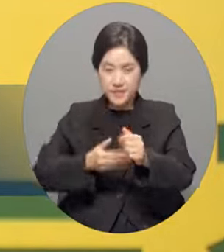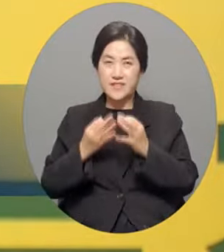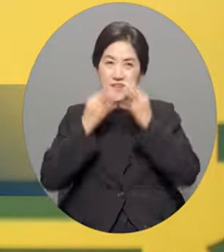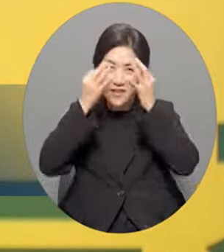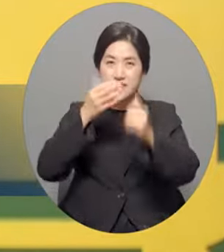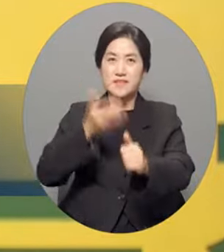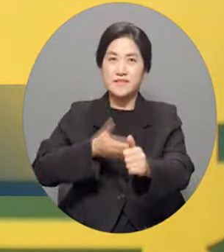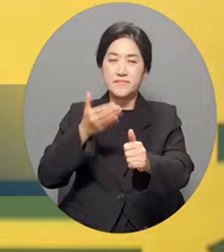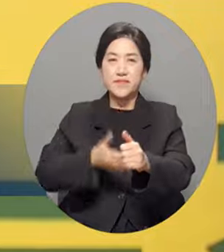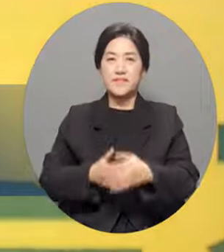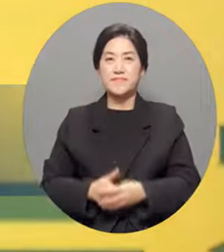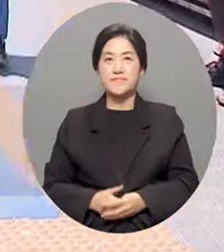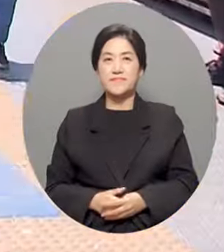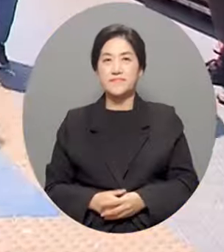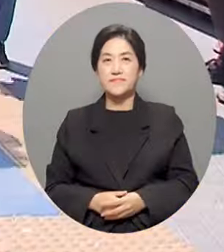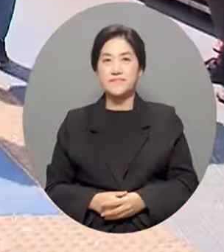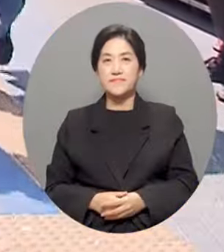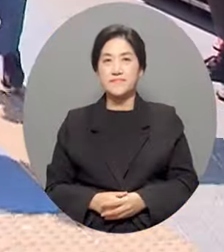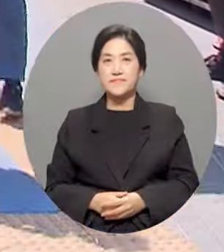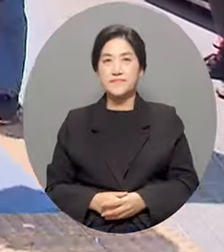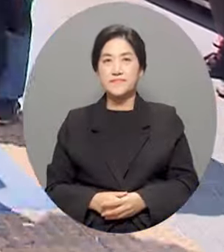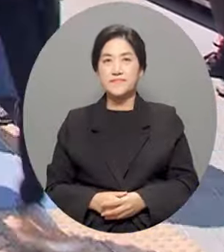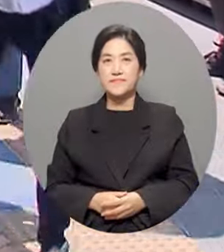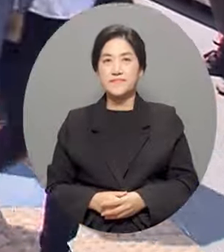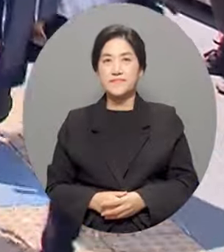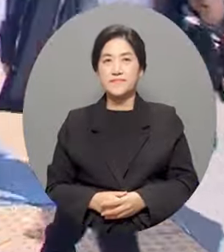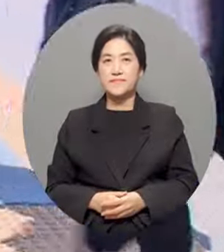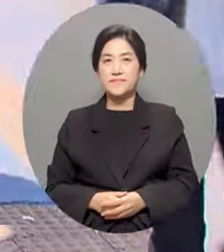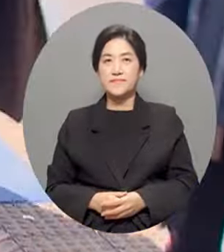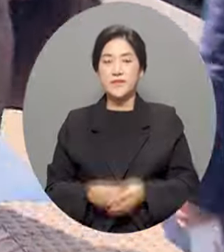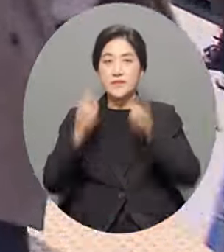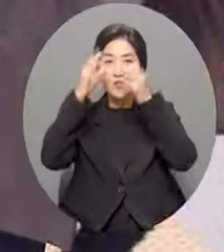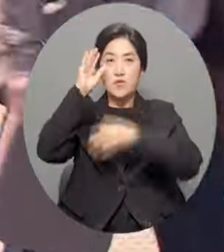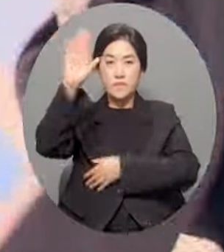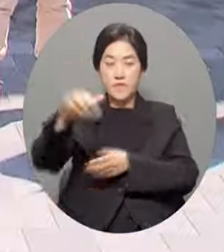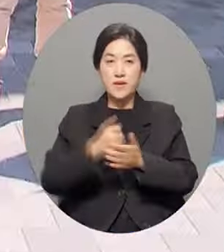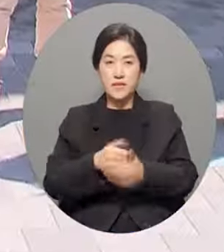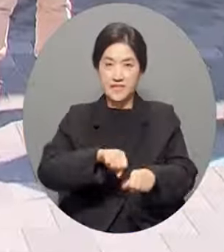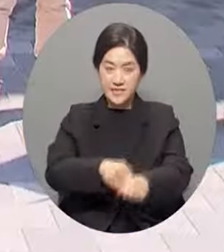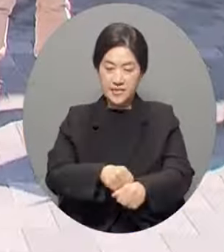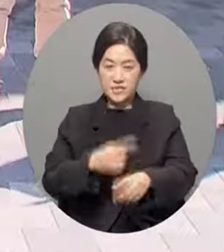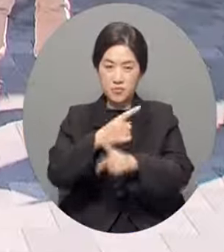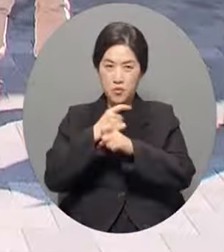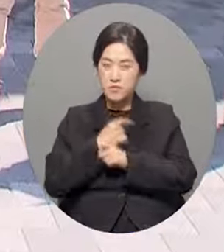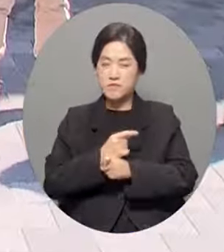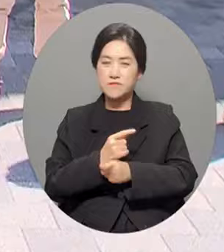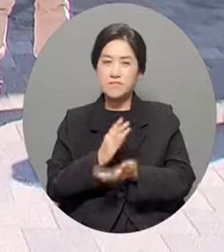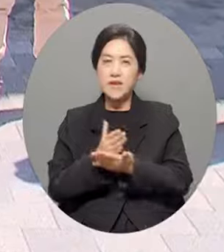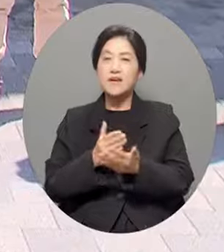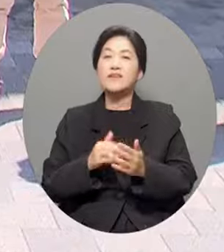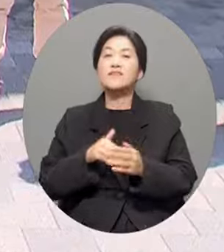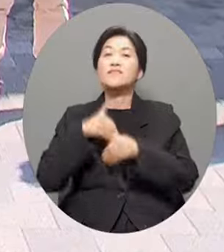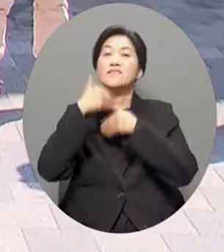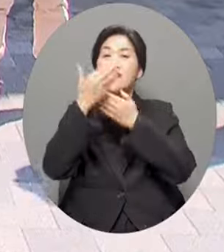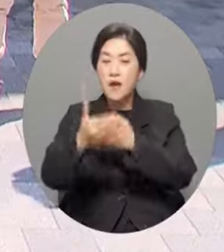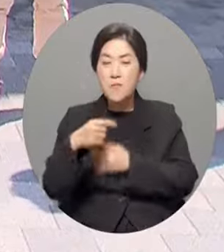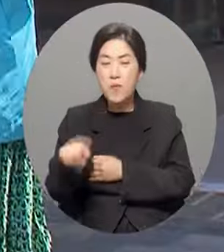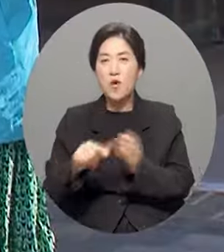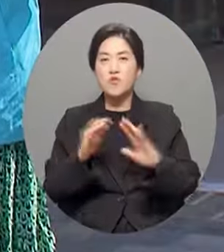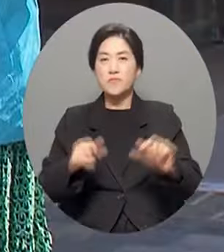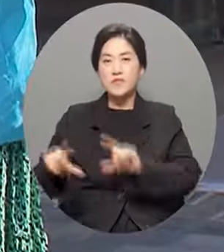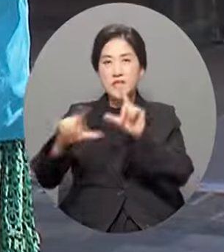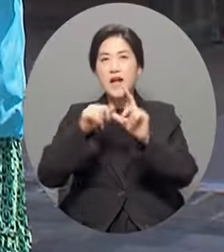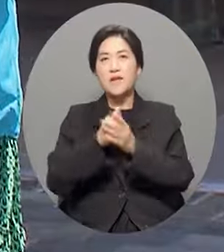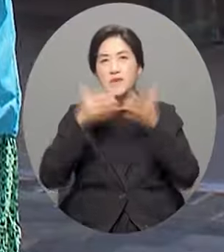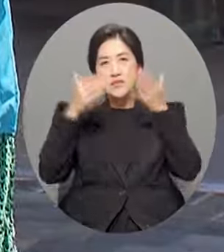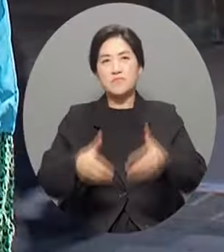간절히 부탁드립니다. 새로운 미래는 응징과 복수를 넘어 국민 삶의 문제 해결을 최우선에 두겠다면서